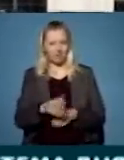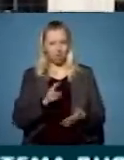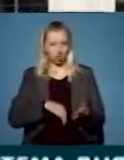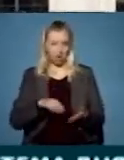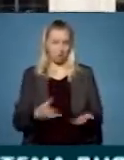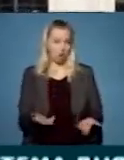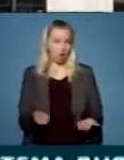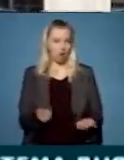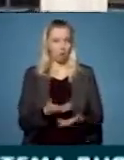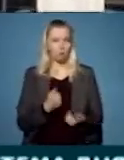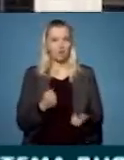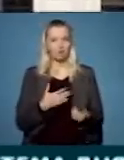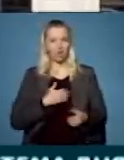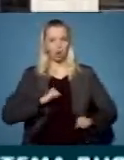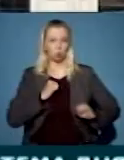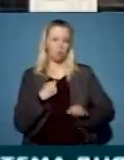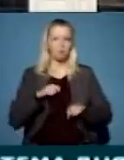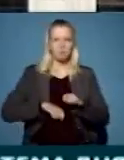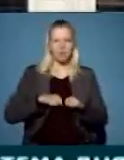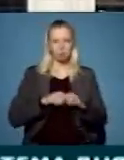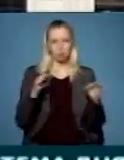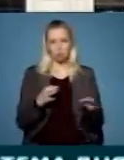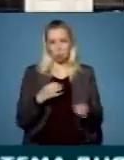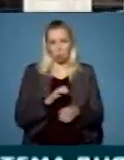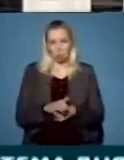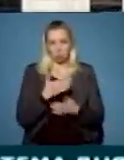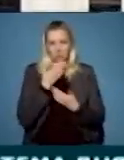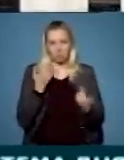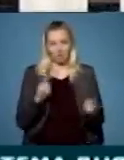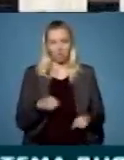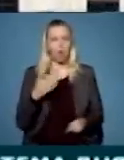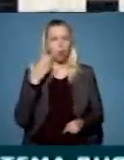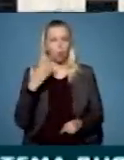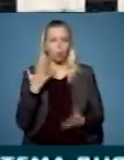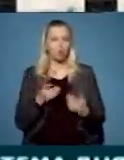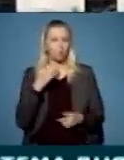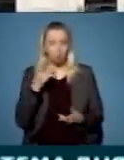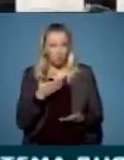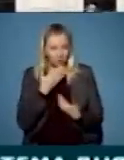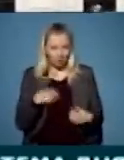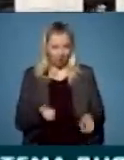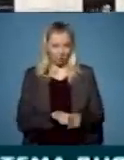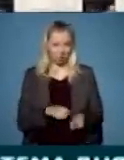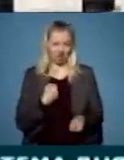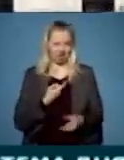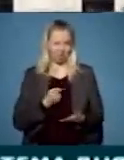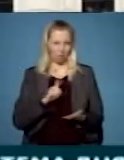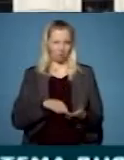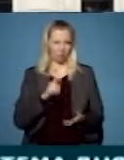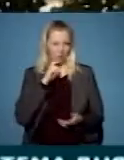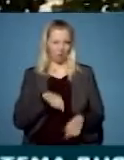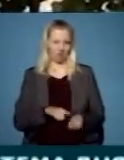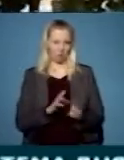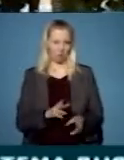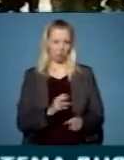насправді, як і наші друзі, перевіряли, тобто нічого не надходить, навіть якщо це в Румунії. Тому якщо в Румунії це надія, я не впевнена, що в Україні буде це